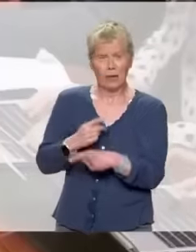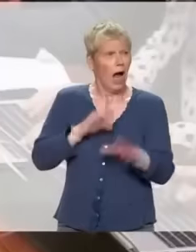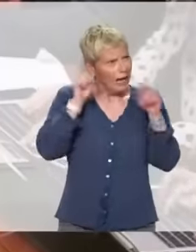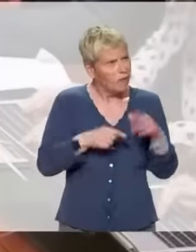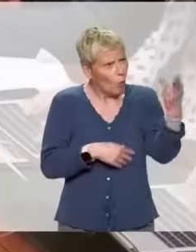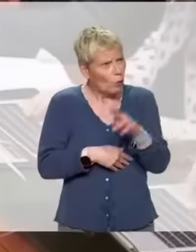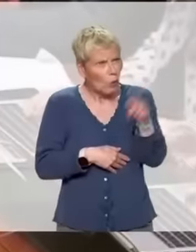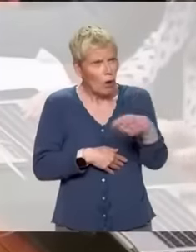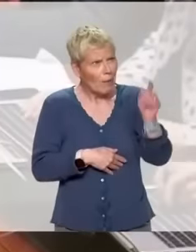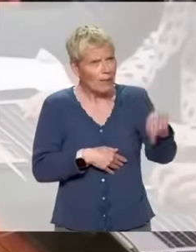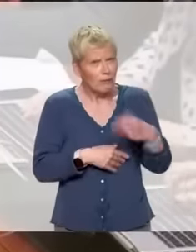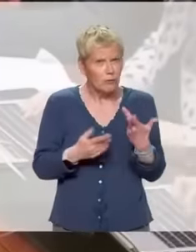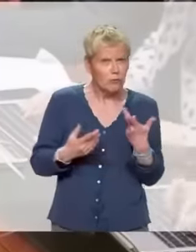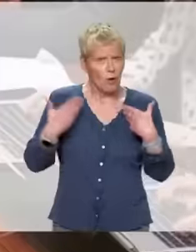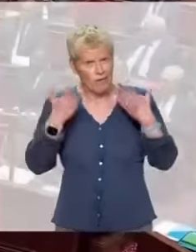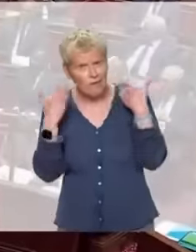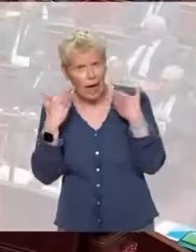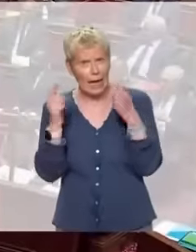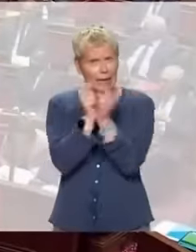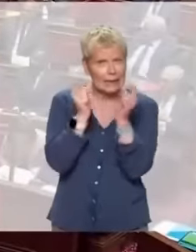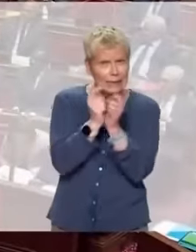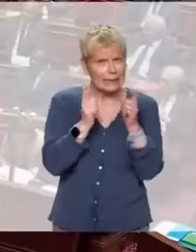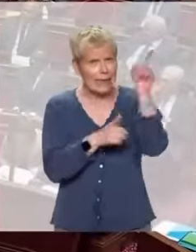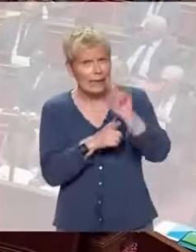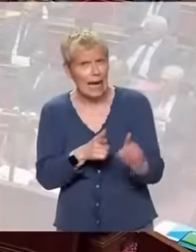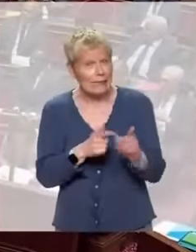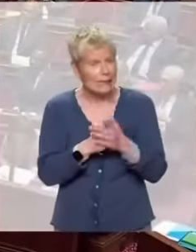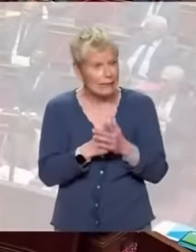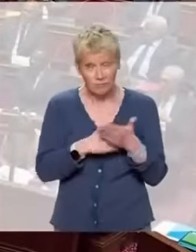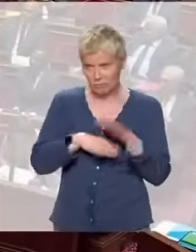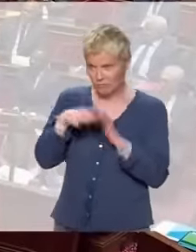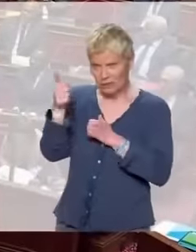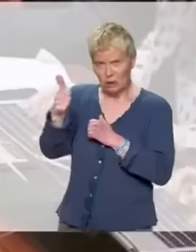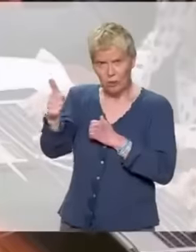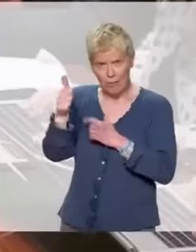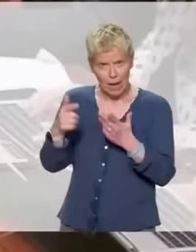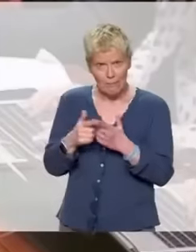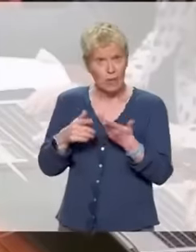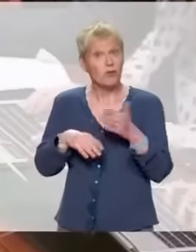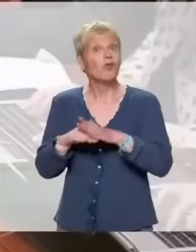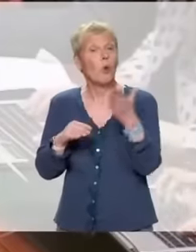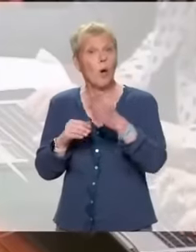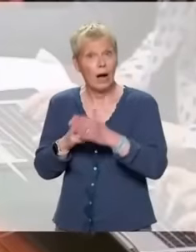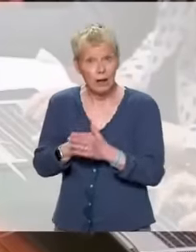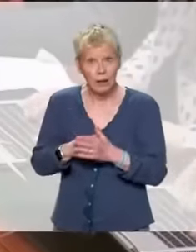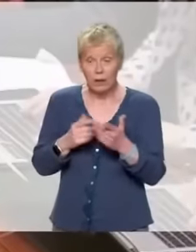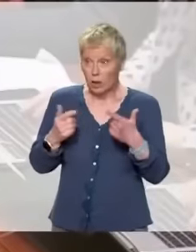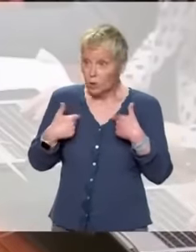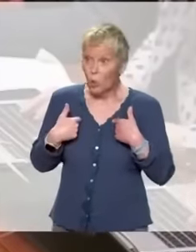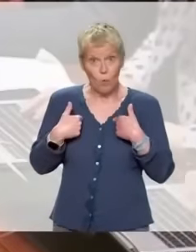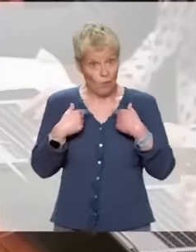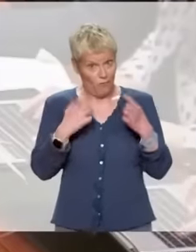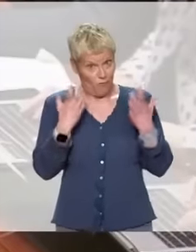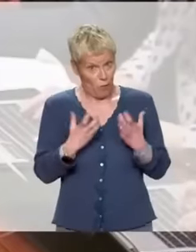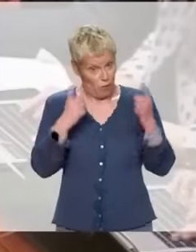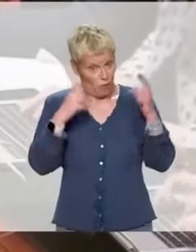à la normale » en matière de coûts de l'électricité et du gaz, mais ils ont catégoriquement refusé que nous